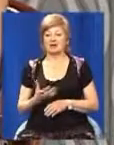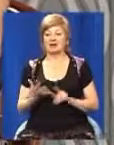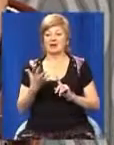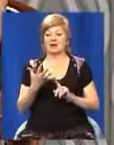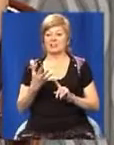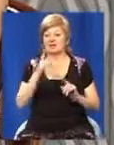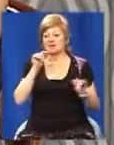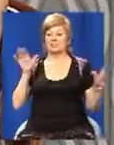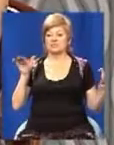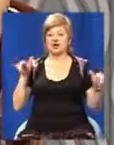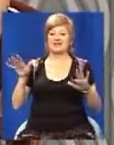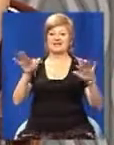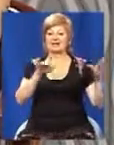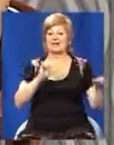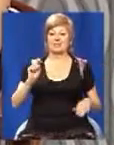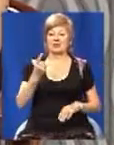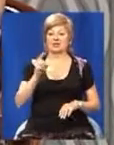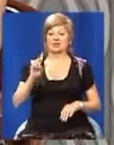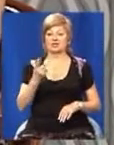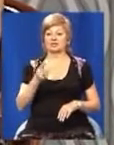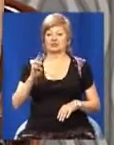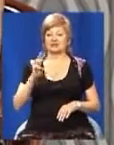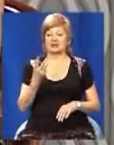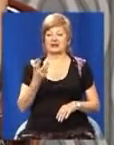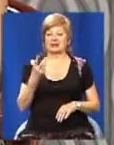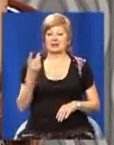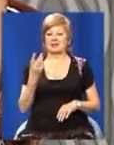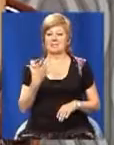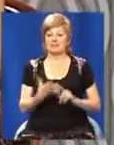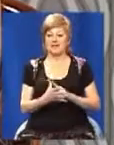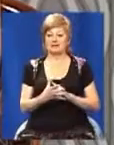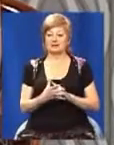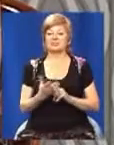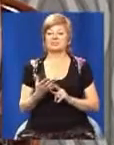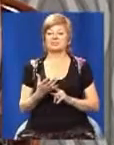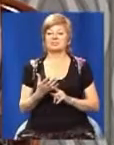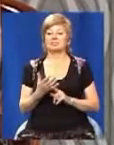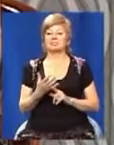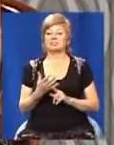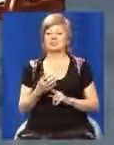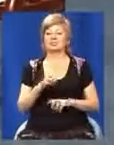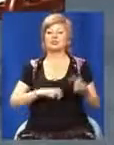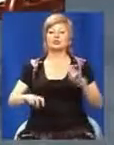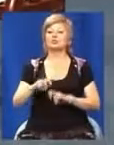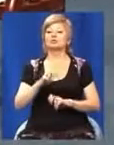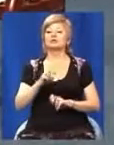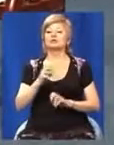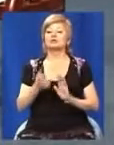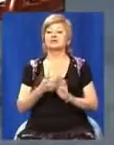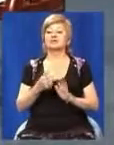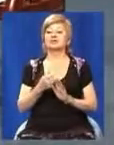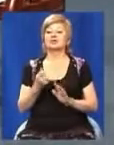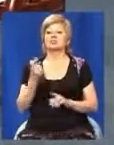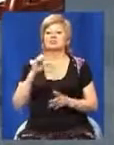п'ятеро пташат летять. Перше, друге, третє, п'яте, йду. Якого шукати?